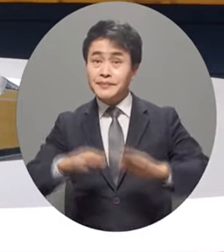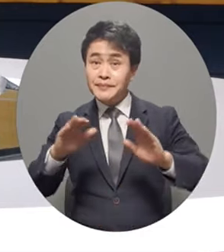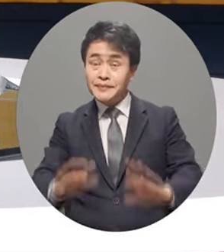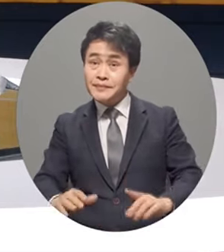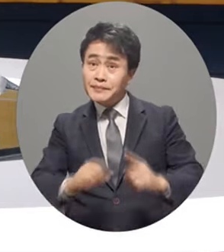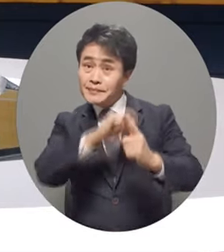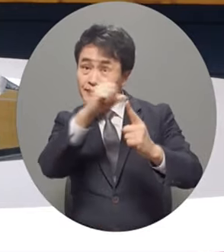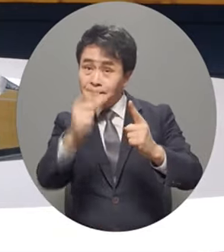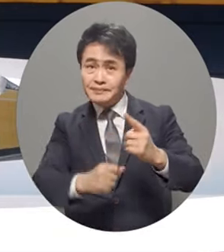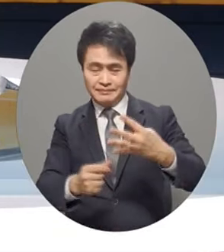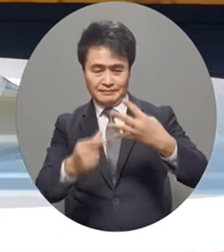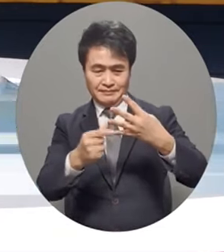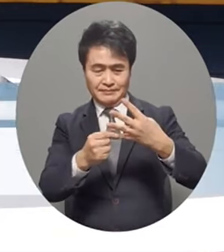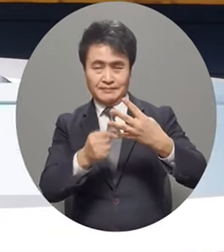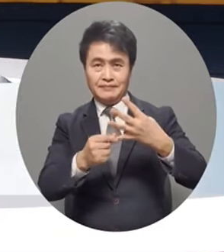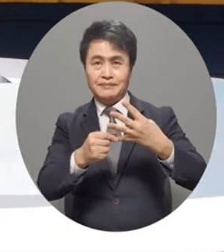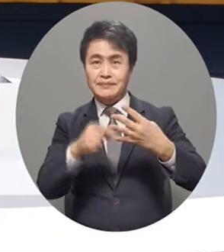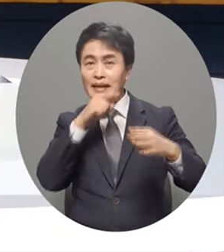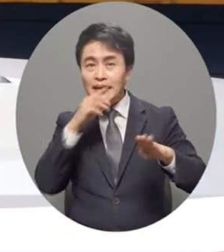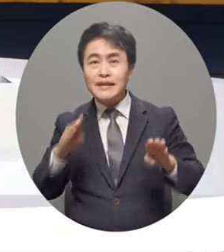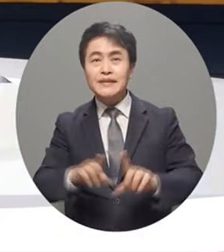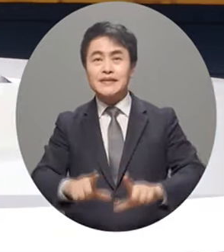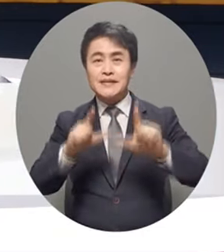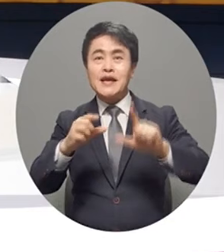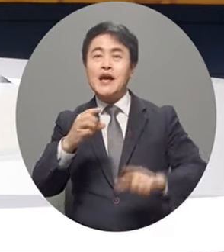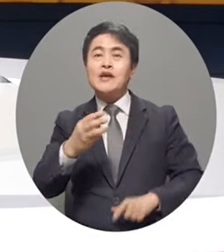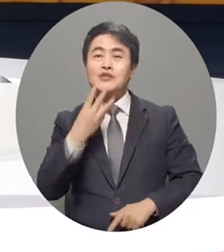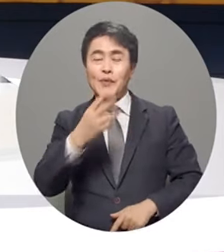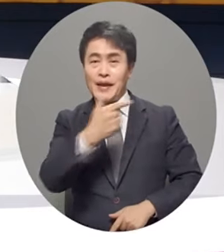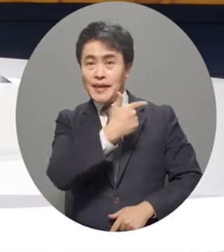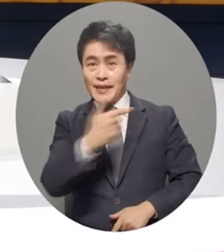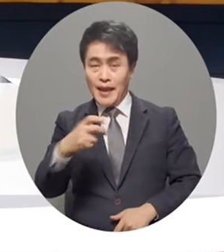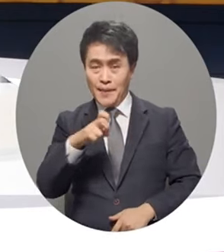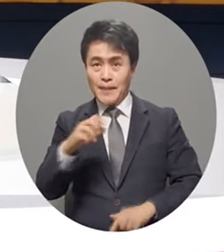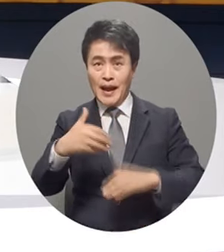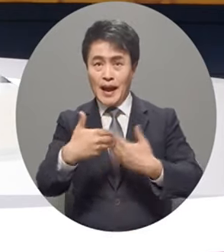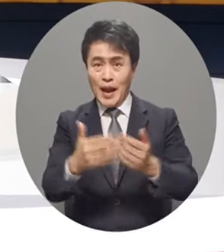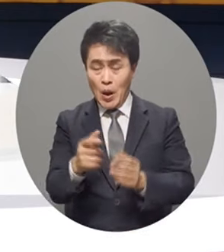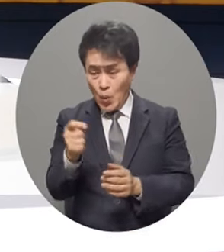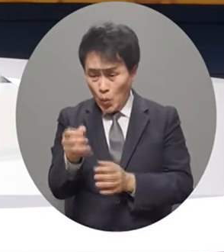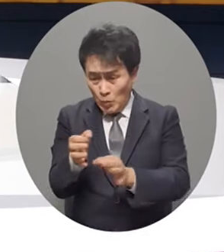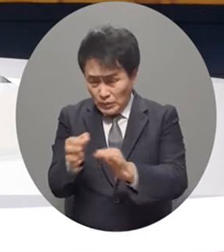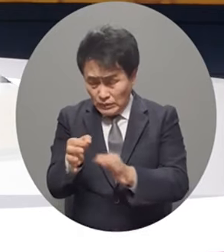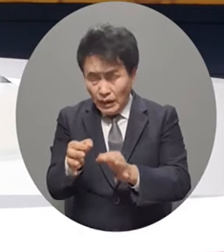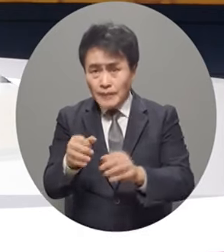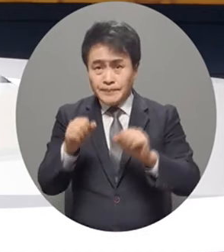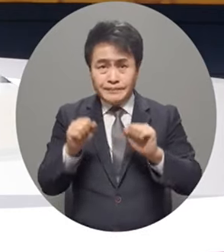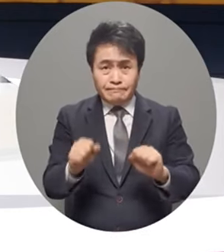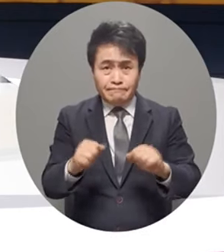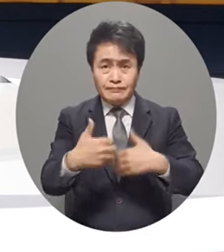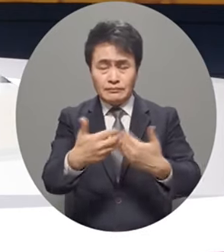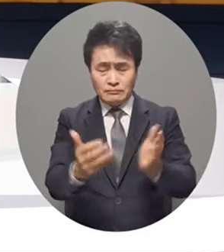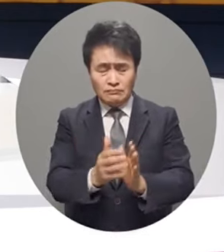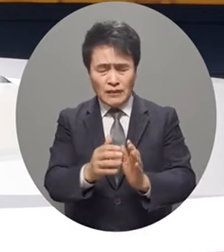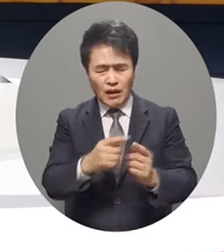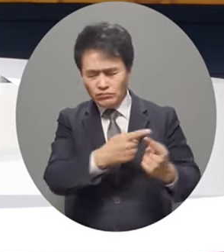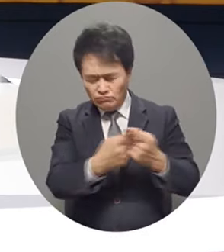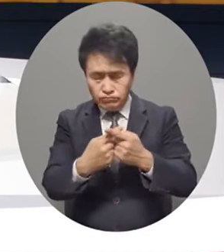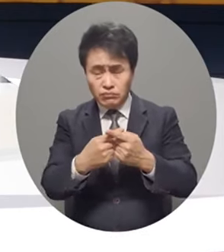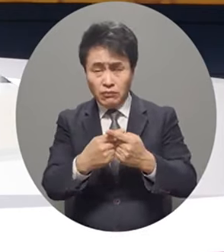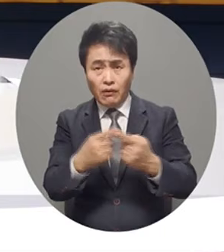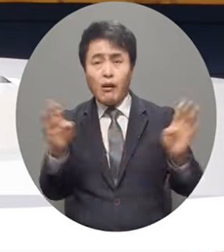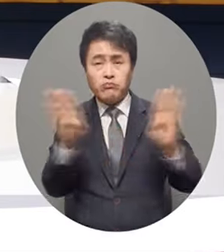오늘은 1월의 네 번째 일요일입니다. 서울의 대형마트들은 골목상권 상생을 위해 의무적으로 문을 닫아야